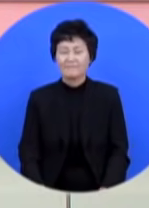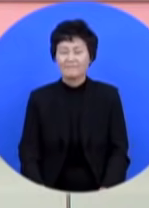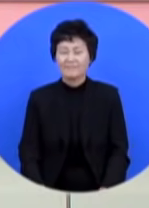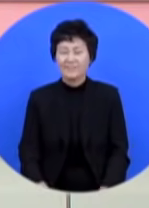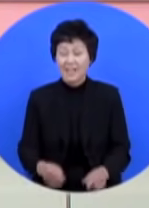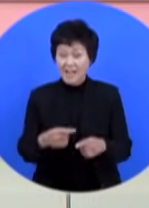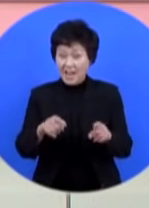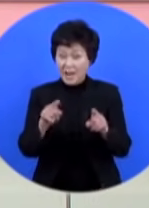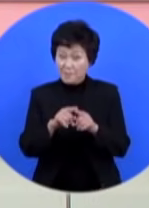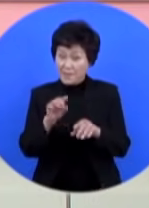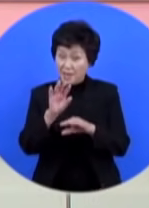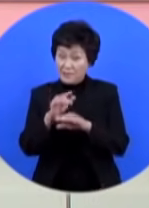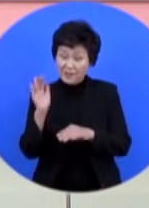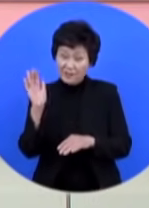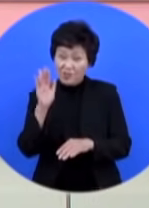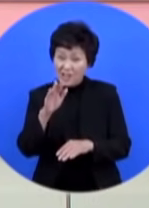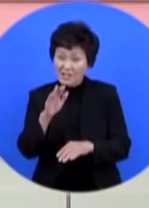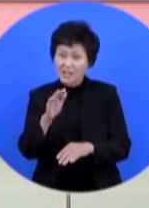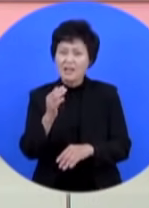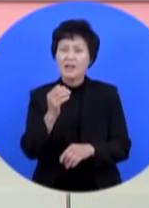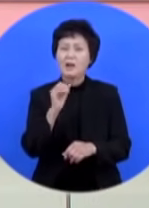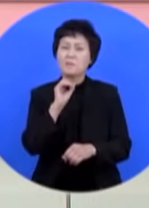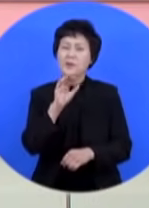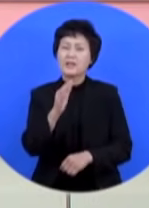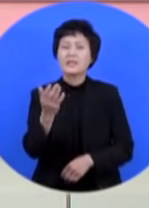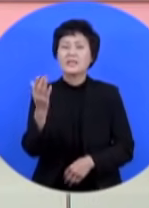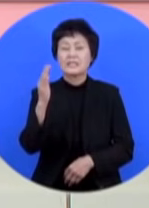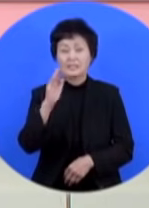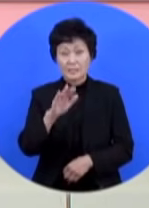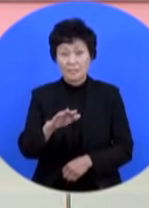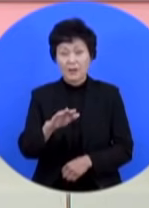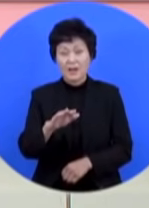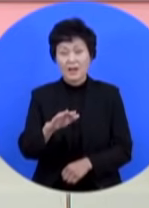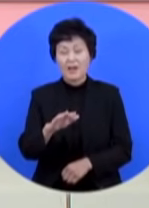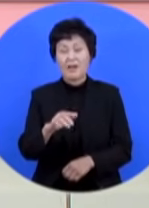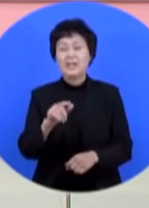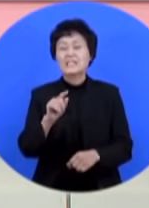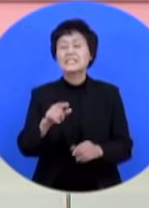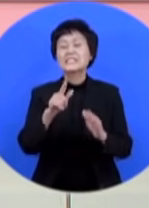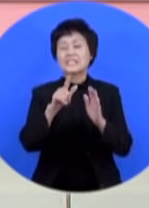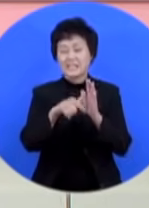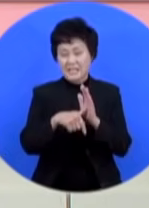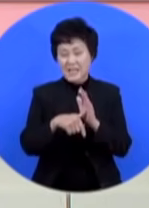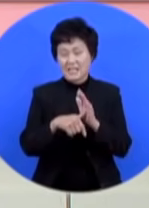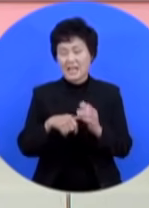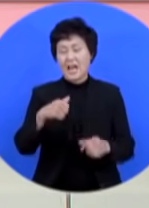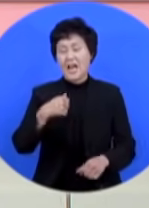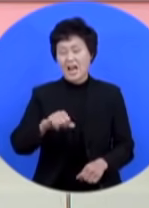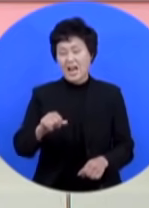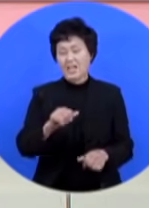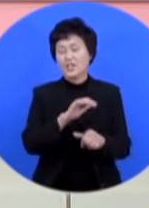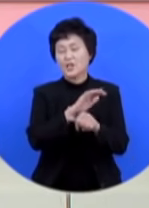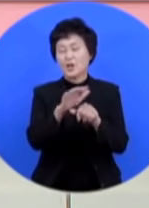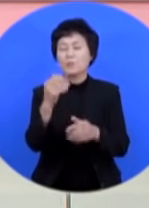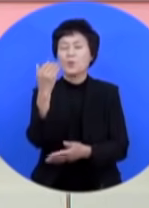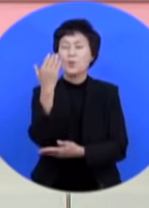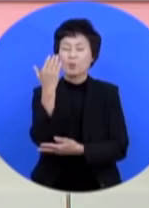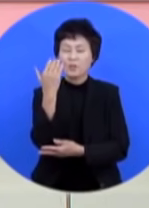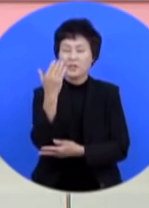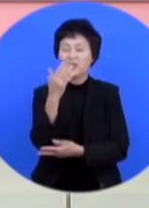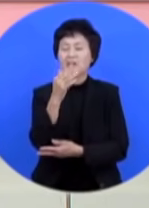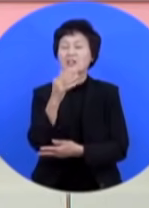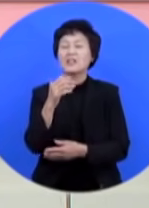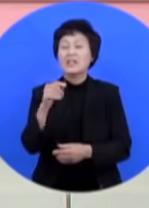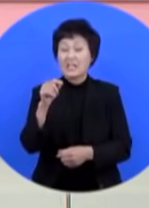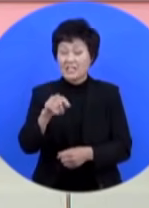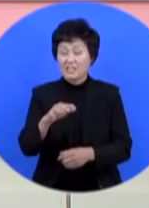본인은 차라리 이 시간에 예. 대전 현충원에 있는 아들 묘비 앞에 가서 기도하겠다고 해서 지금 현재 거기에 가